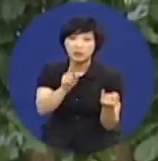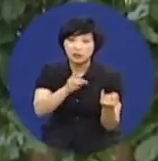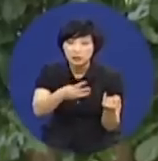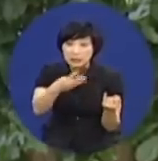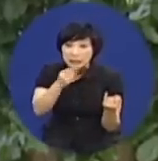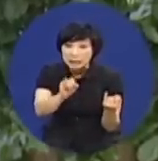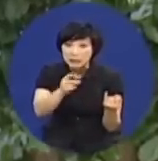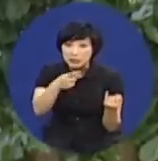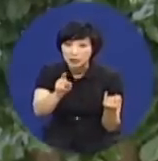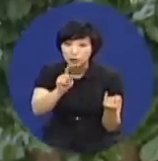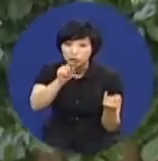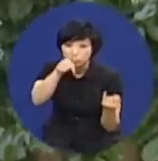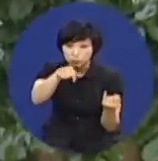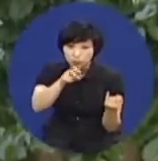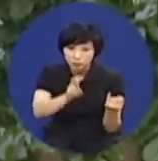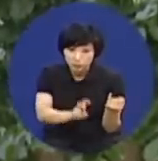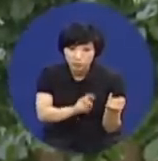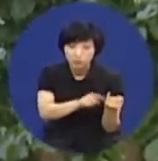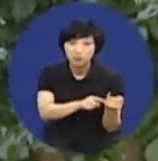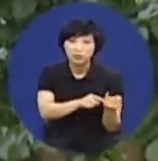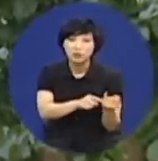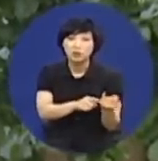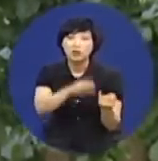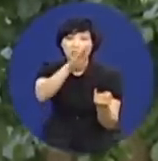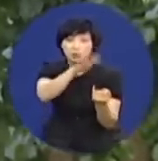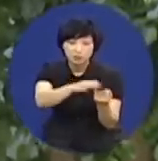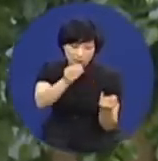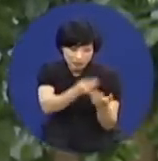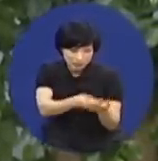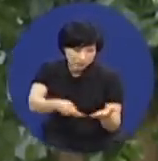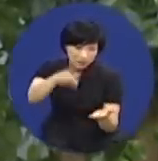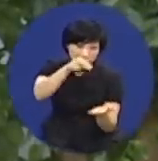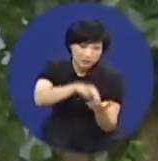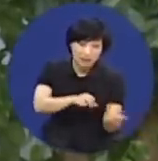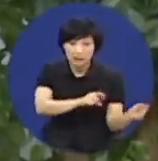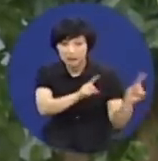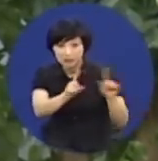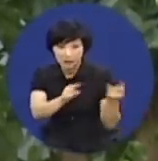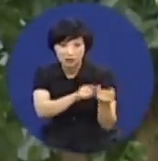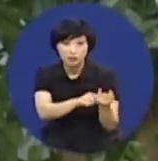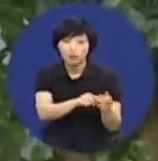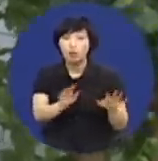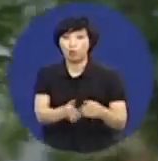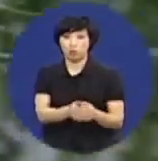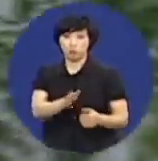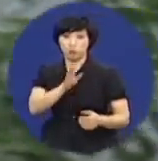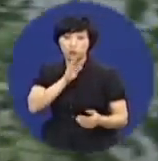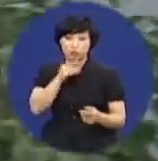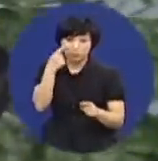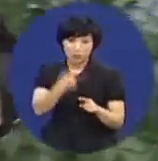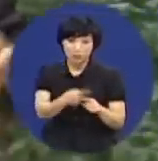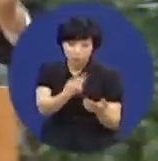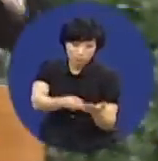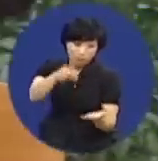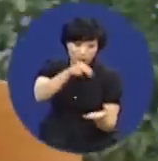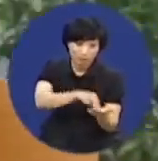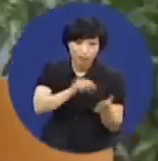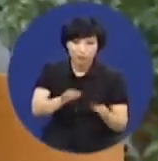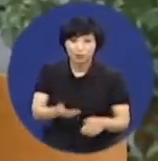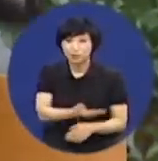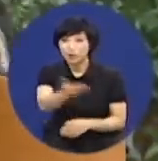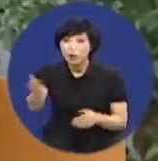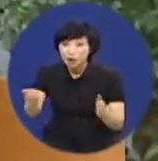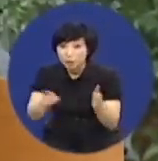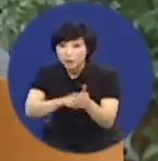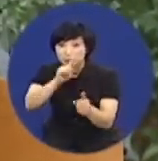女はすぐさまムックと起き上がり歩き始めました。あなたが信じると栄光を見る。あ